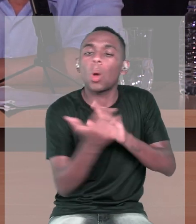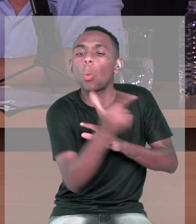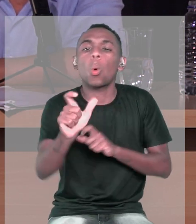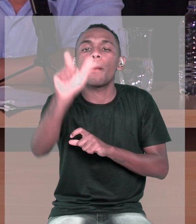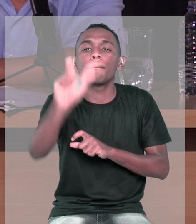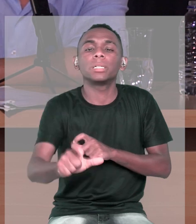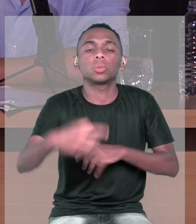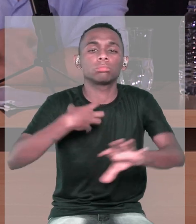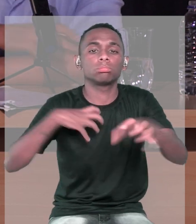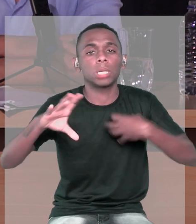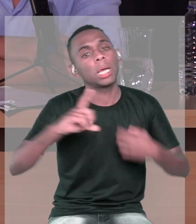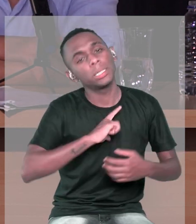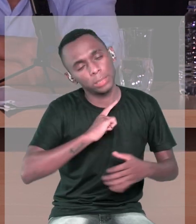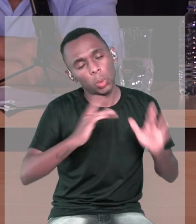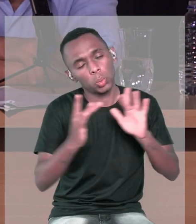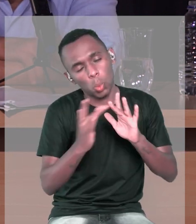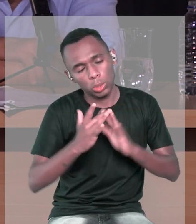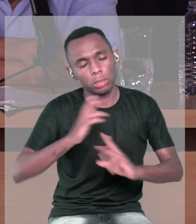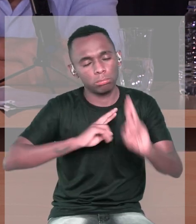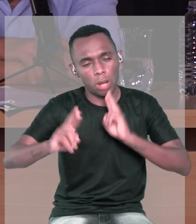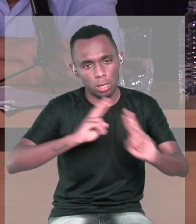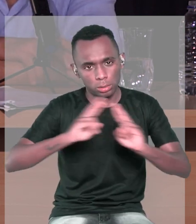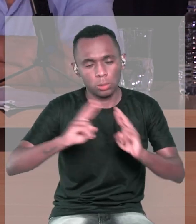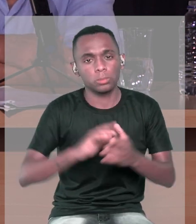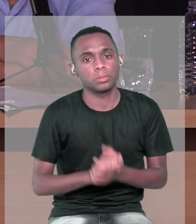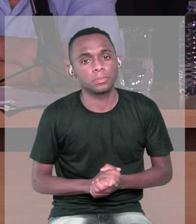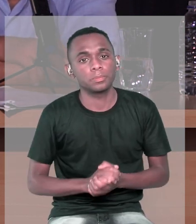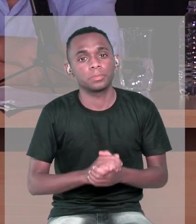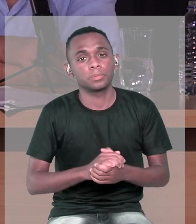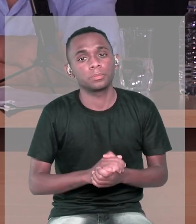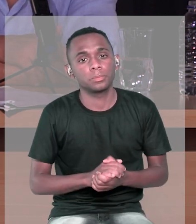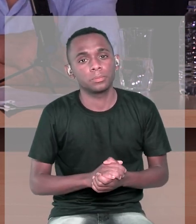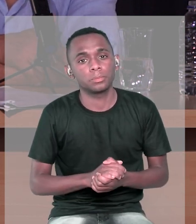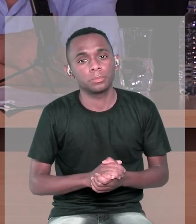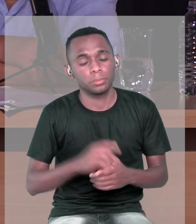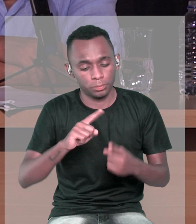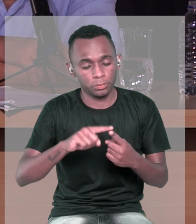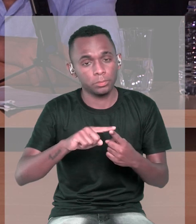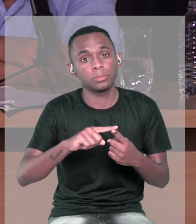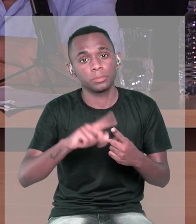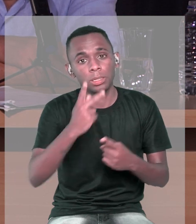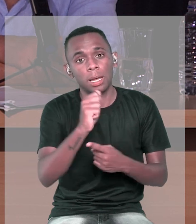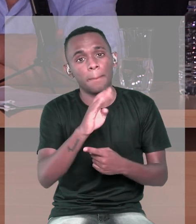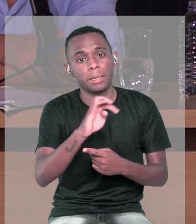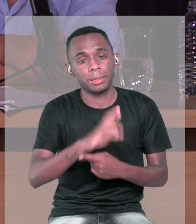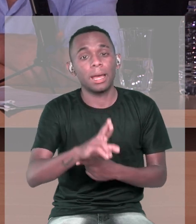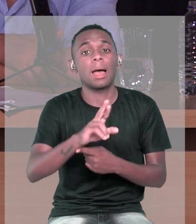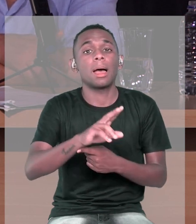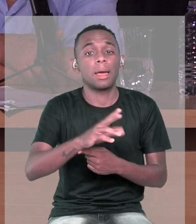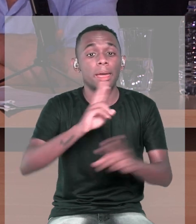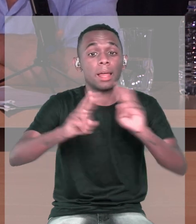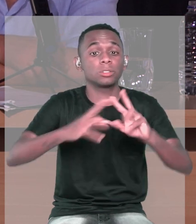monde, rapport à soi et rapport aux autres. morar, habitar, a relação com o mundo, aprender a